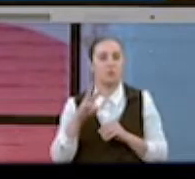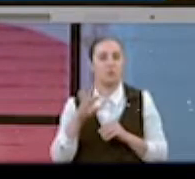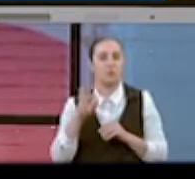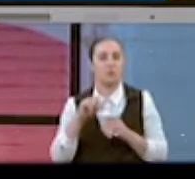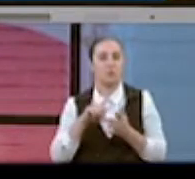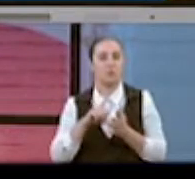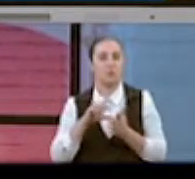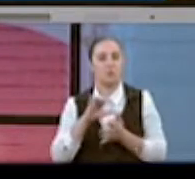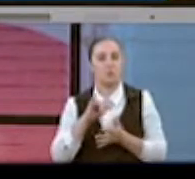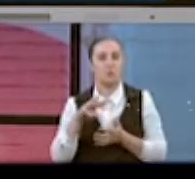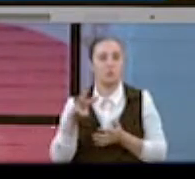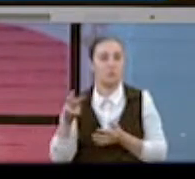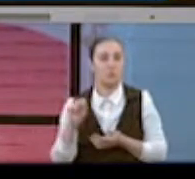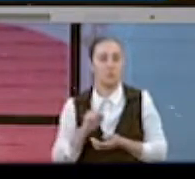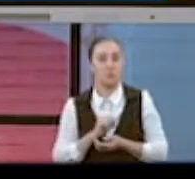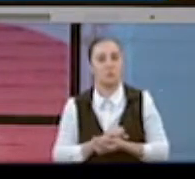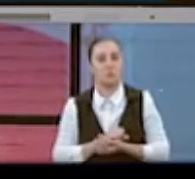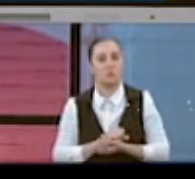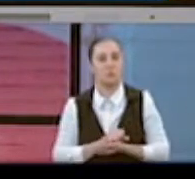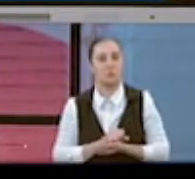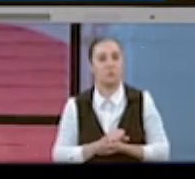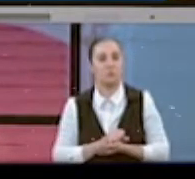сумма.